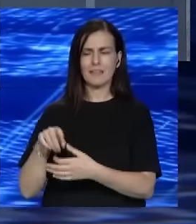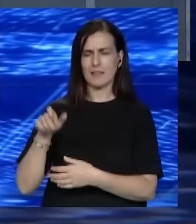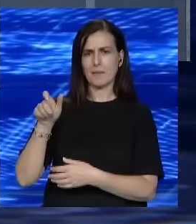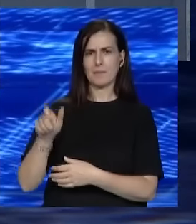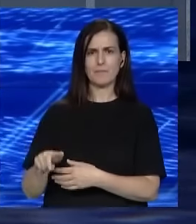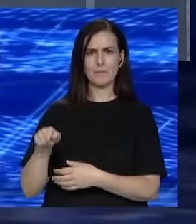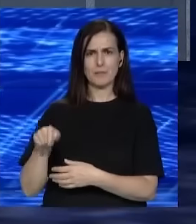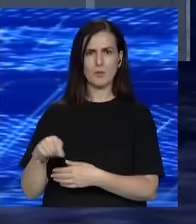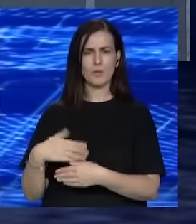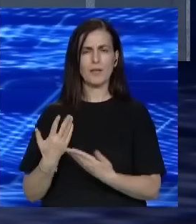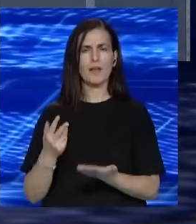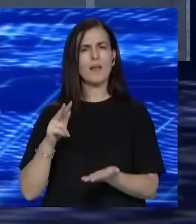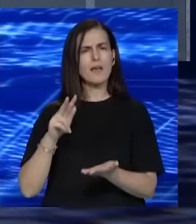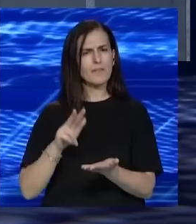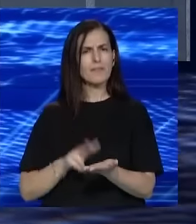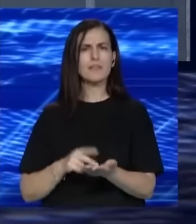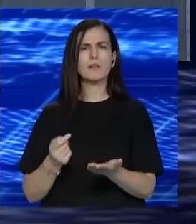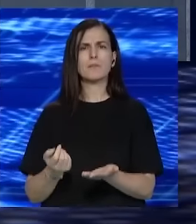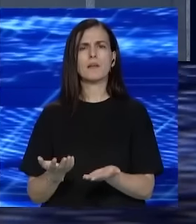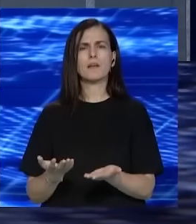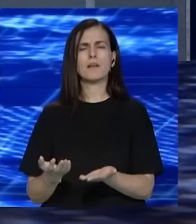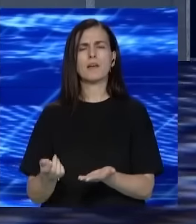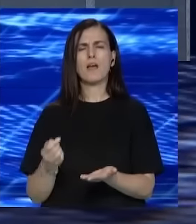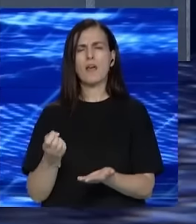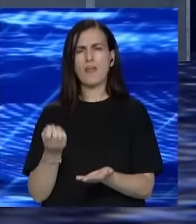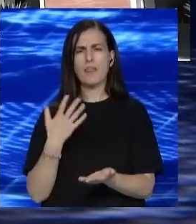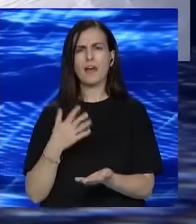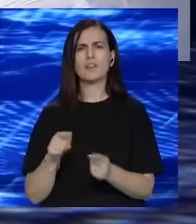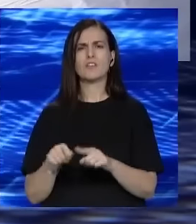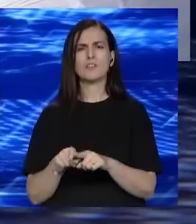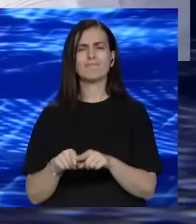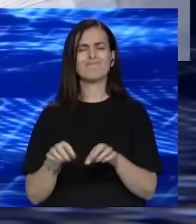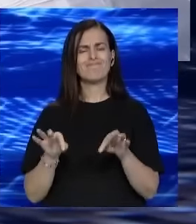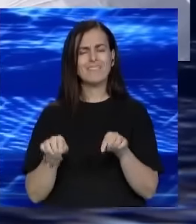Ervin Saljani, një vendim që sipas demokratëve shënon edhe